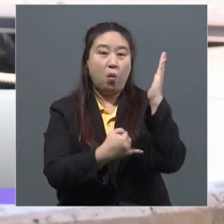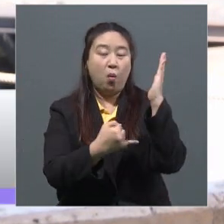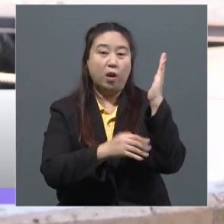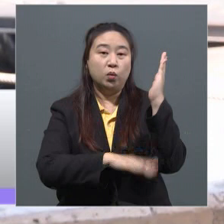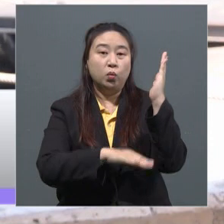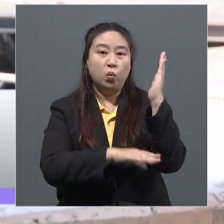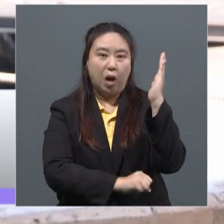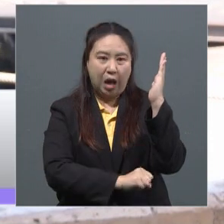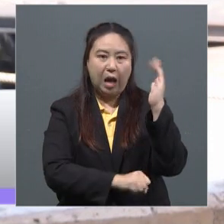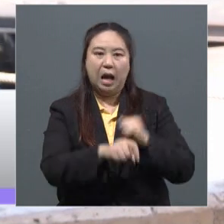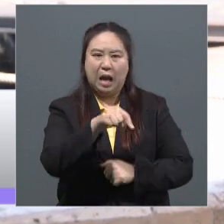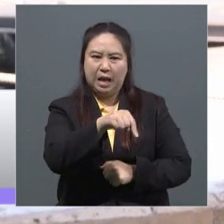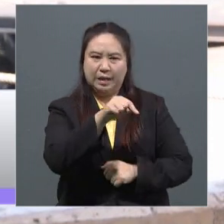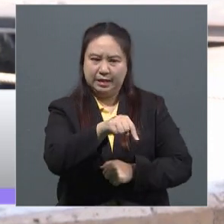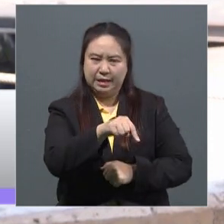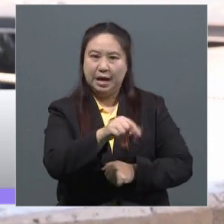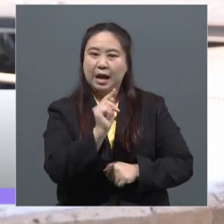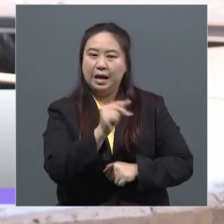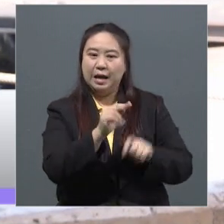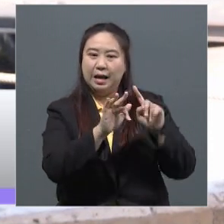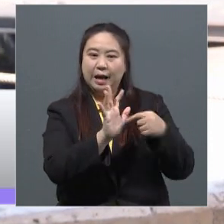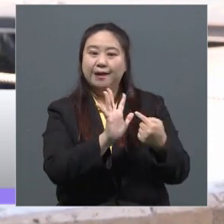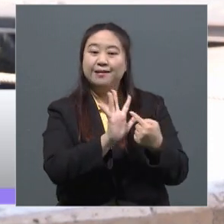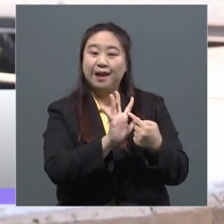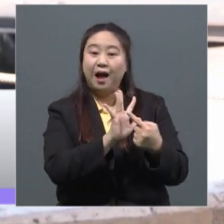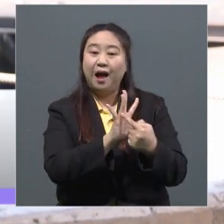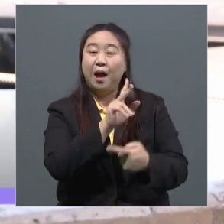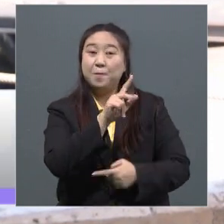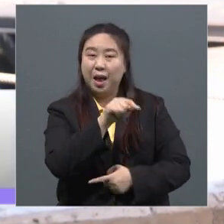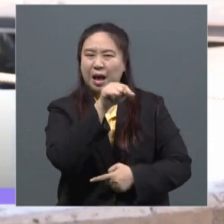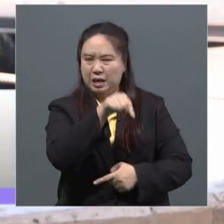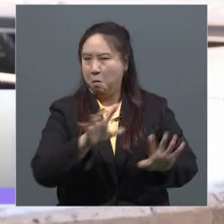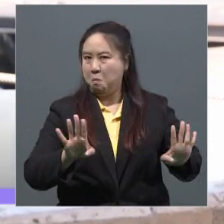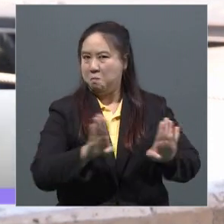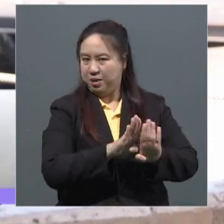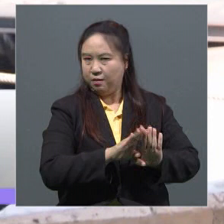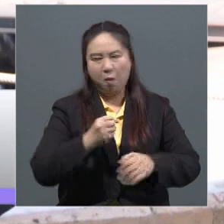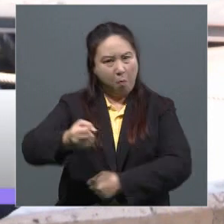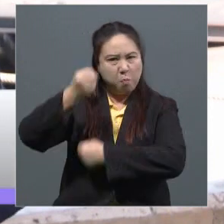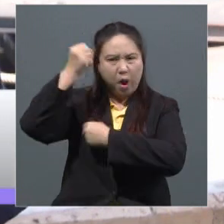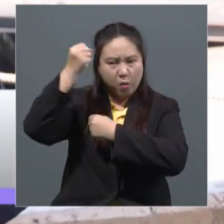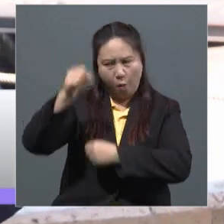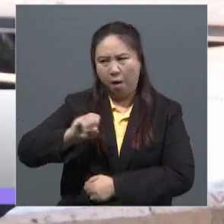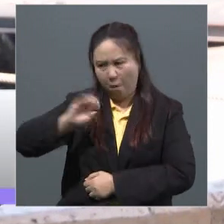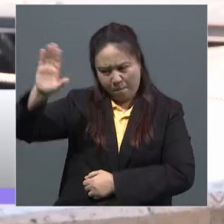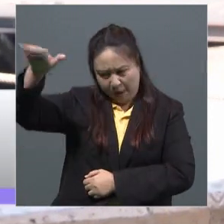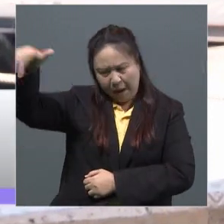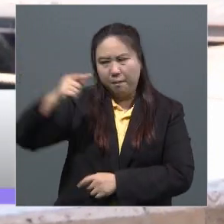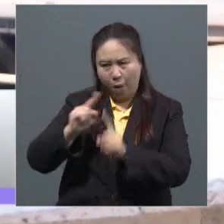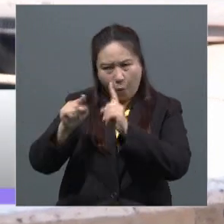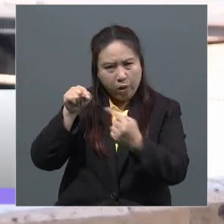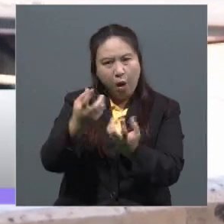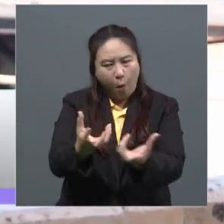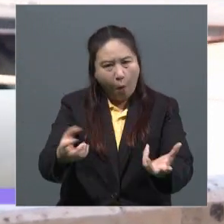การปิดท่าแพขนานยนต์ซึ่งมีการประท้วงเรียกร้องนะครับให้ทางจังหวัดมาเจรจาเรื่องของพงพังผิดกฎหมายตั้ง